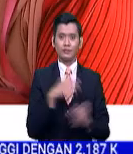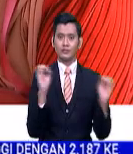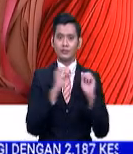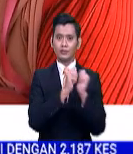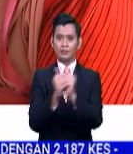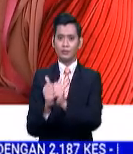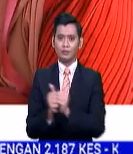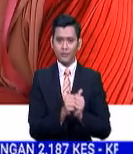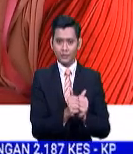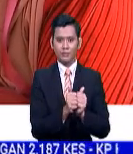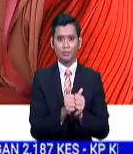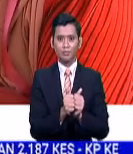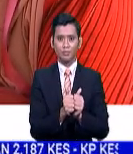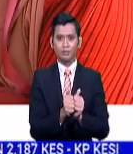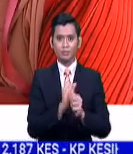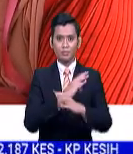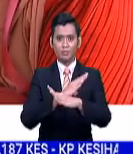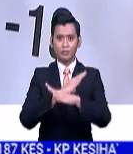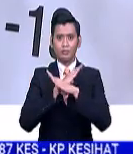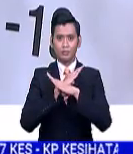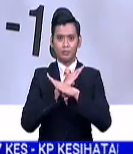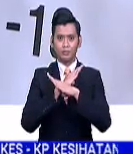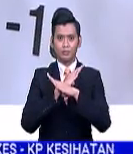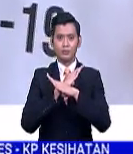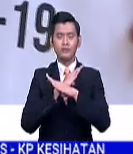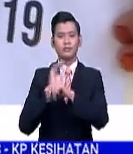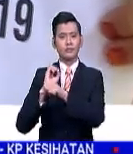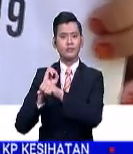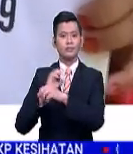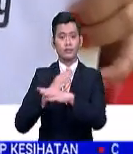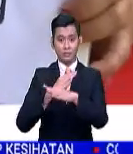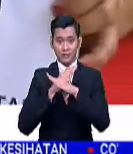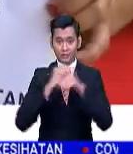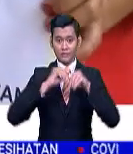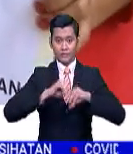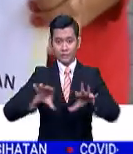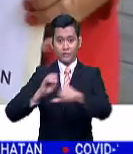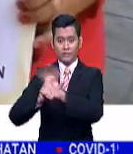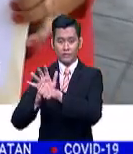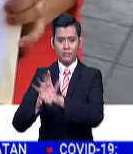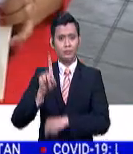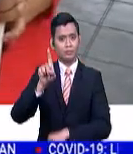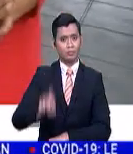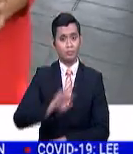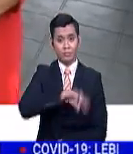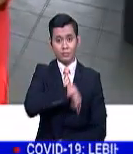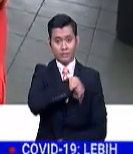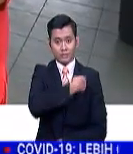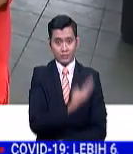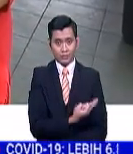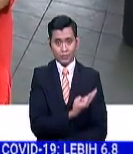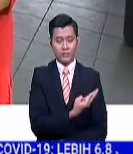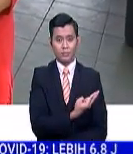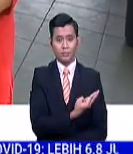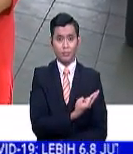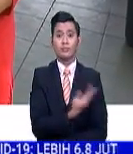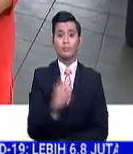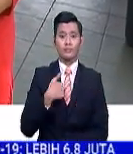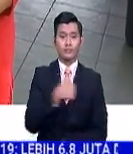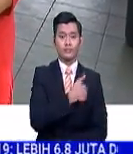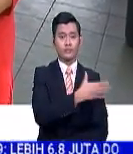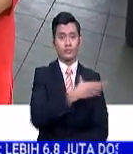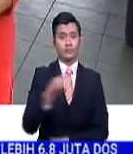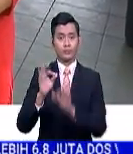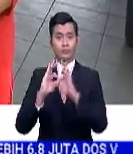bersama-sama menangani pandemik ini, sudah tentu kerugian itu kepada kita dan